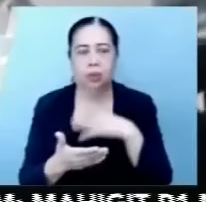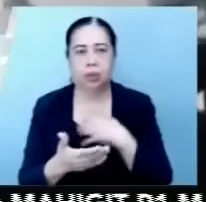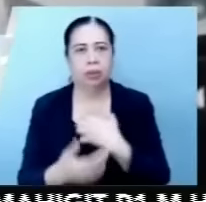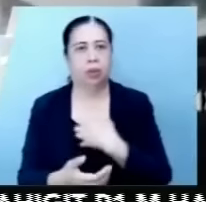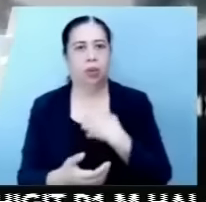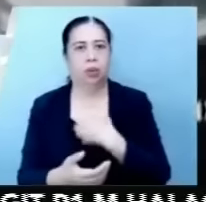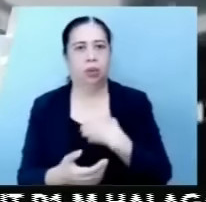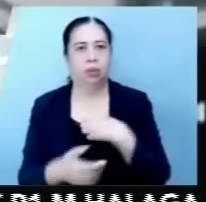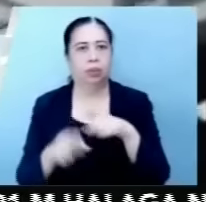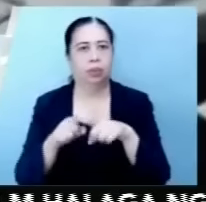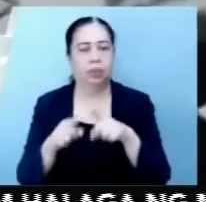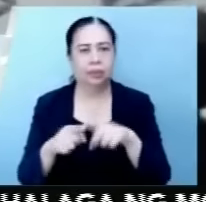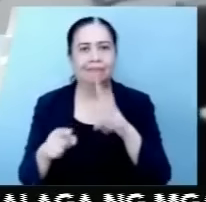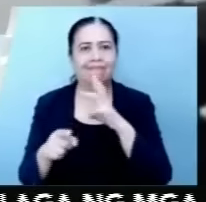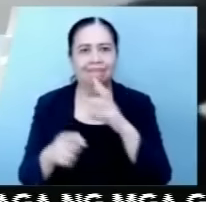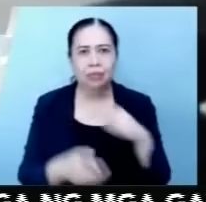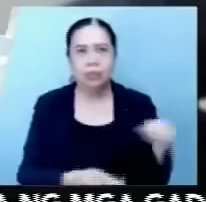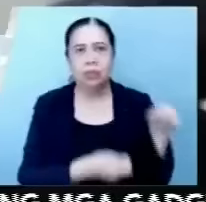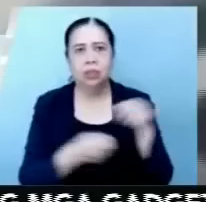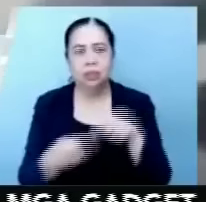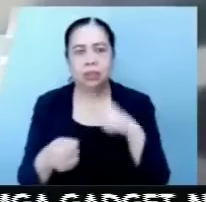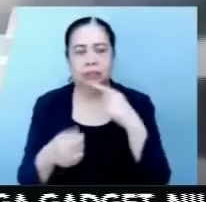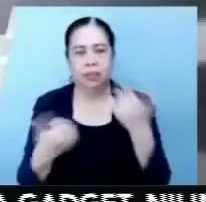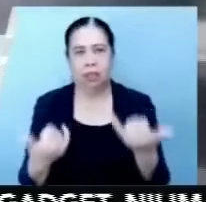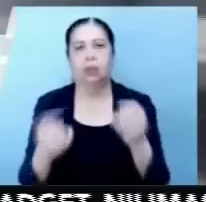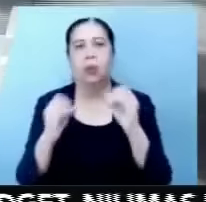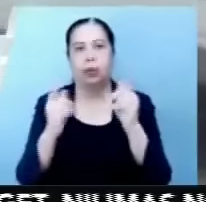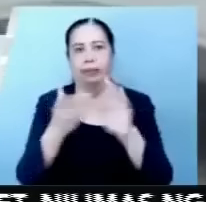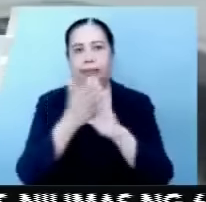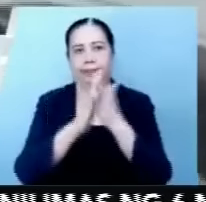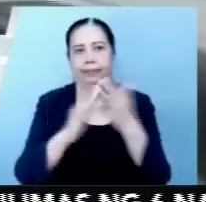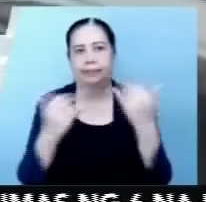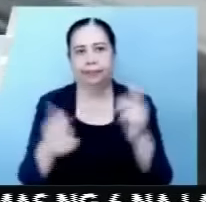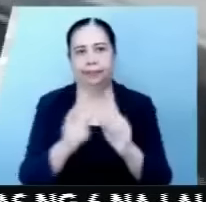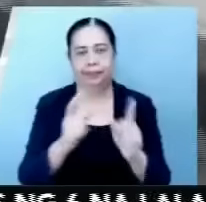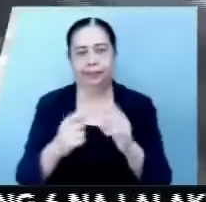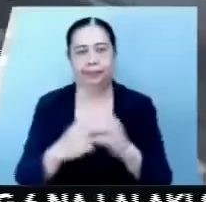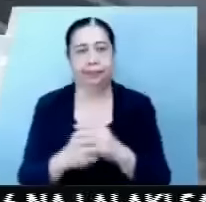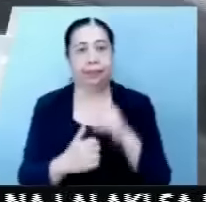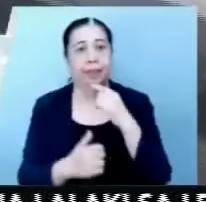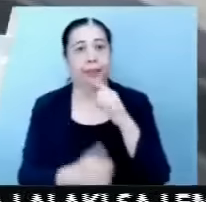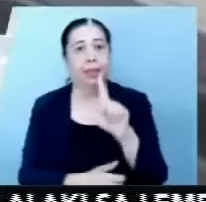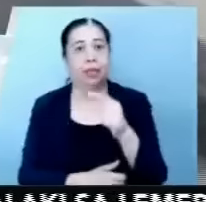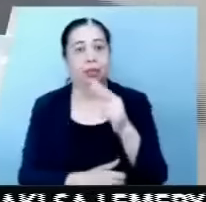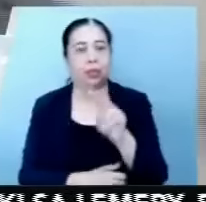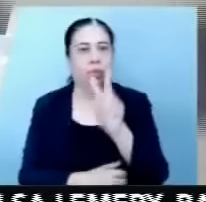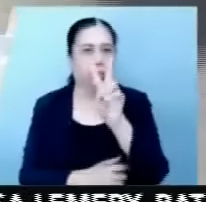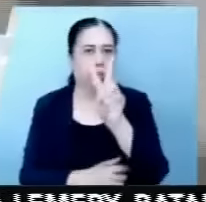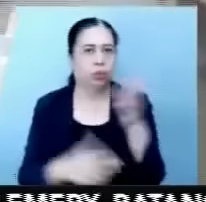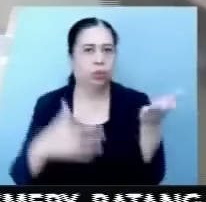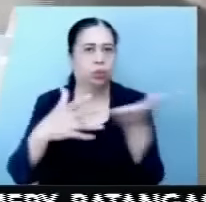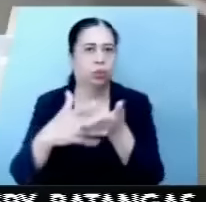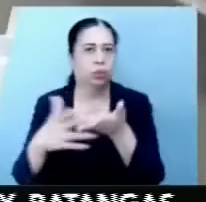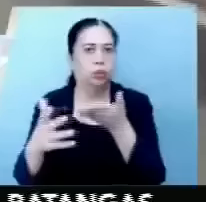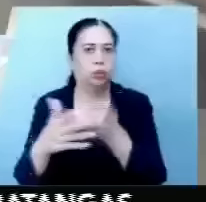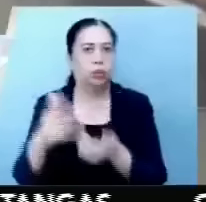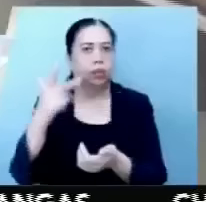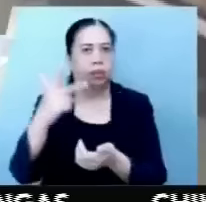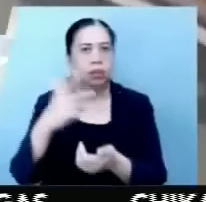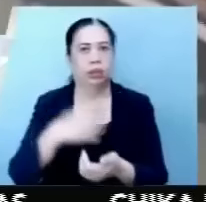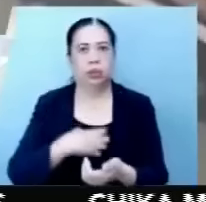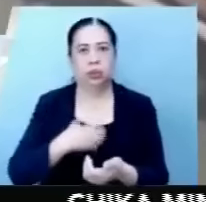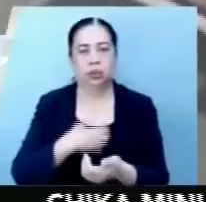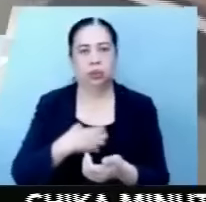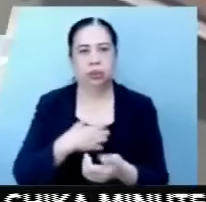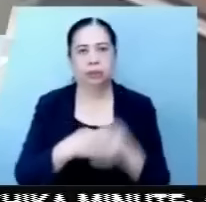dahil binasa rin umano pero nagkaaregluhan na. Ayon sa San Juan City LGU, dalawa ang kinasuhan. Tatlo ang inireklamo sa paglabag